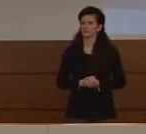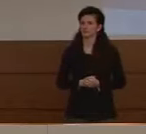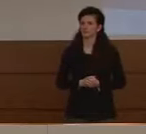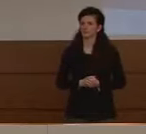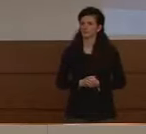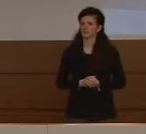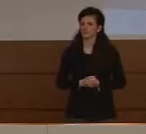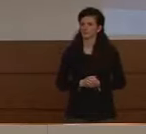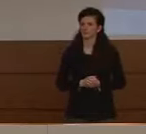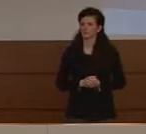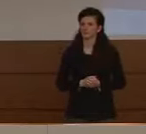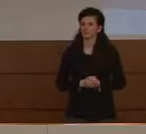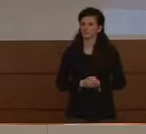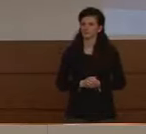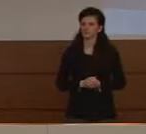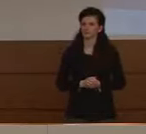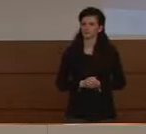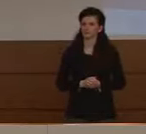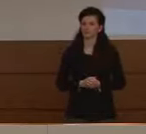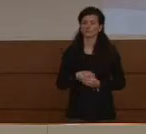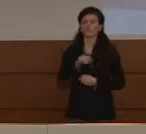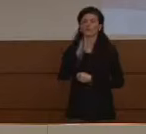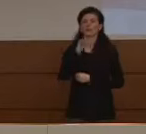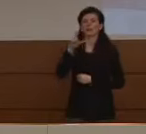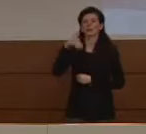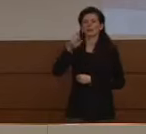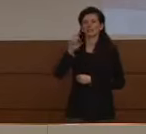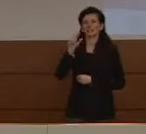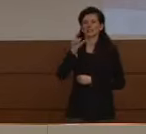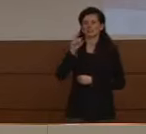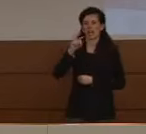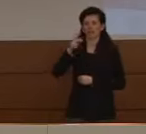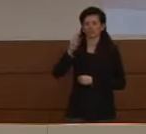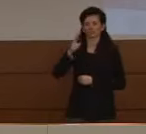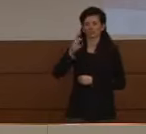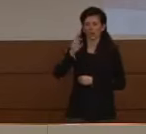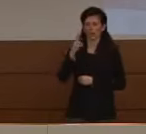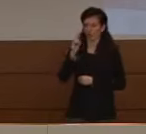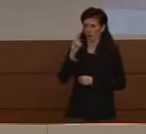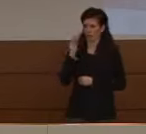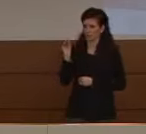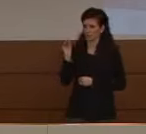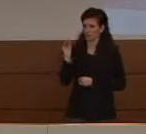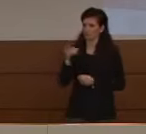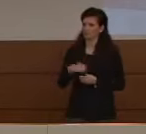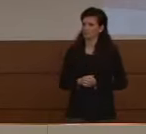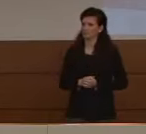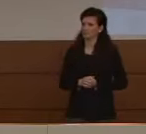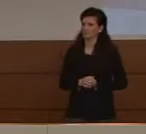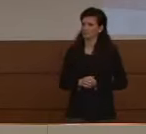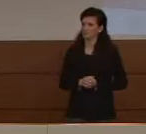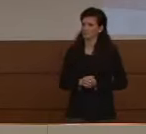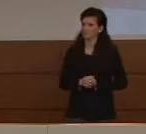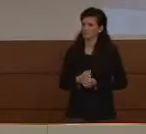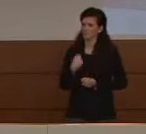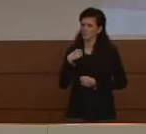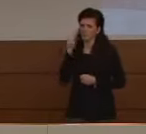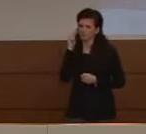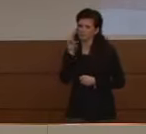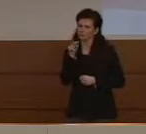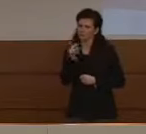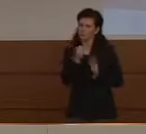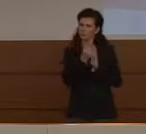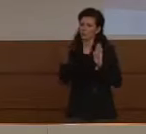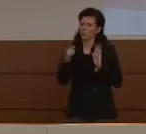buonasera sono mauro evangelisti del messaggero e volevo chiederle notavo che il numero dei nuovi ricoverati è